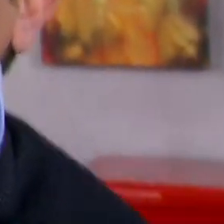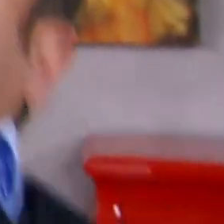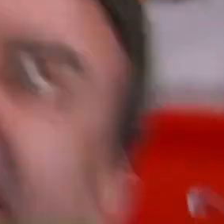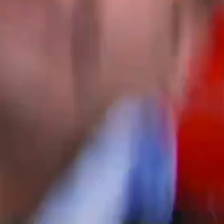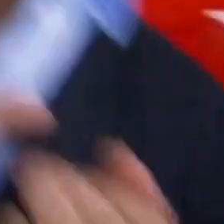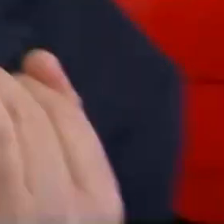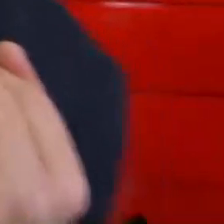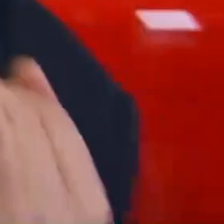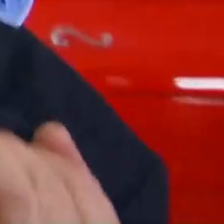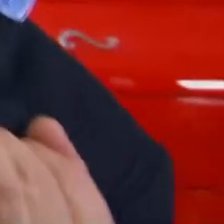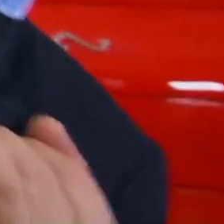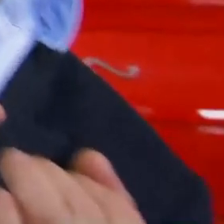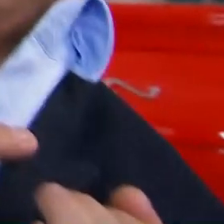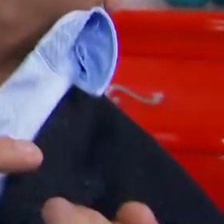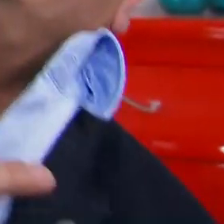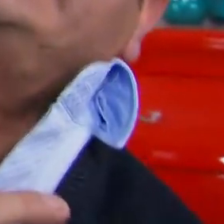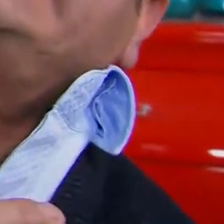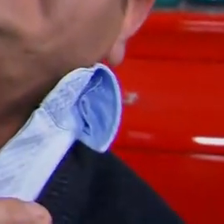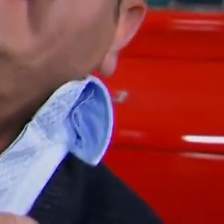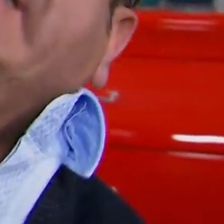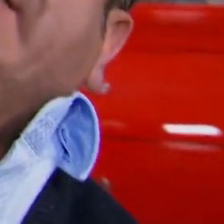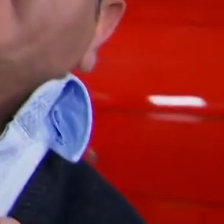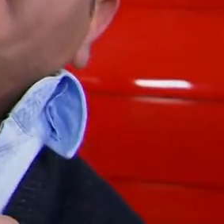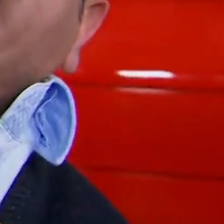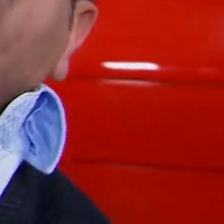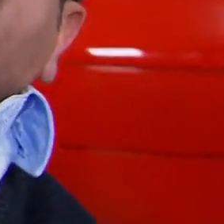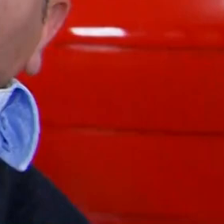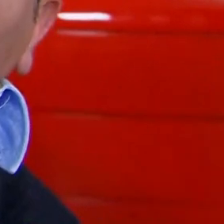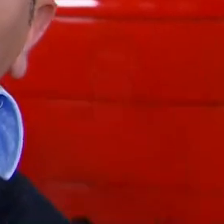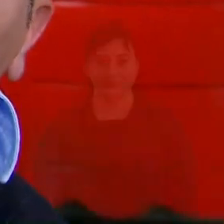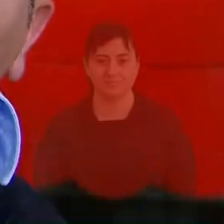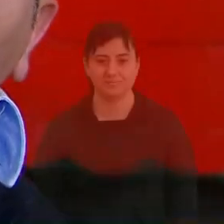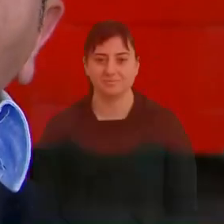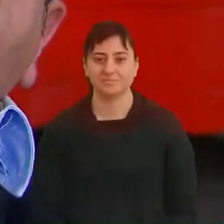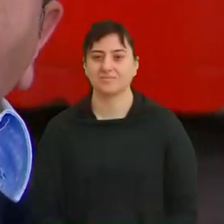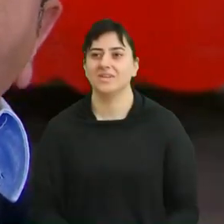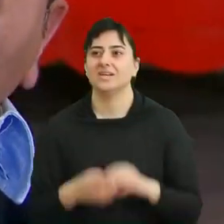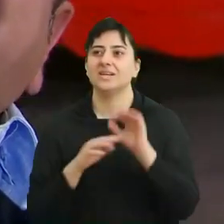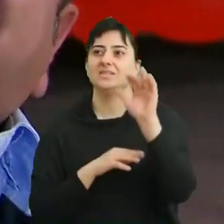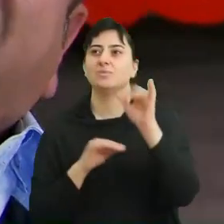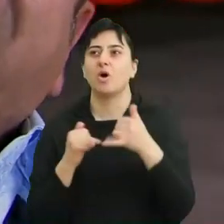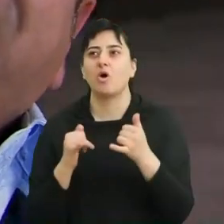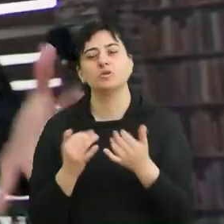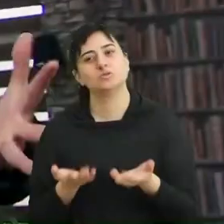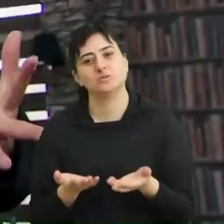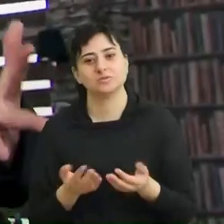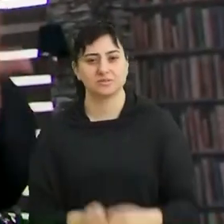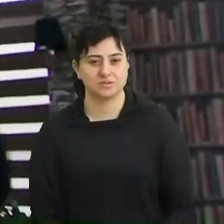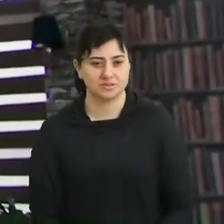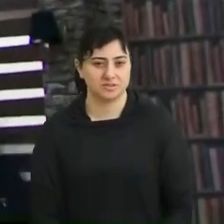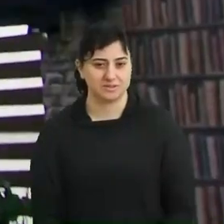yüzü kıpkırmızı. Acıyla kıvranarak yavaşça yere çömeldi. Geleceğimizle oynuyorsun ya.